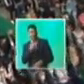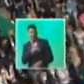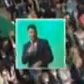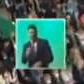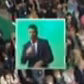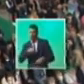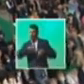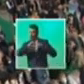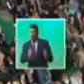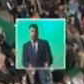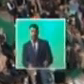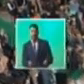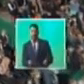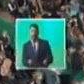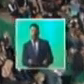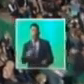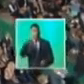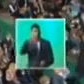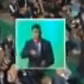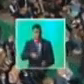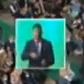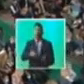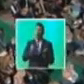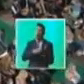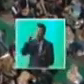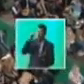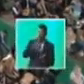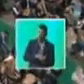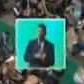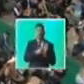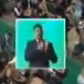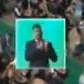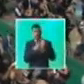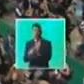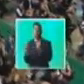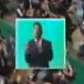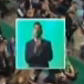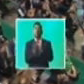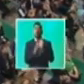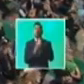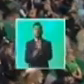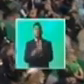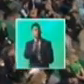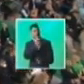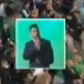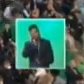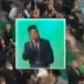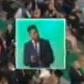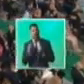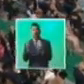Αν η κουβέντα. Το ΠΑΣΟΚ, αν κοιτάξτε, από ό,τι φαίνεται, ο κύριος Μητσοτάκης δεν σκοπεύει την πρώτη Κυριακή να κάνει